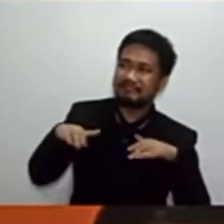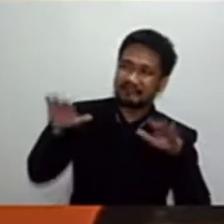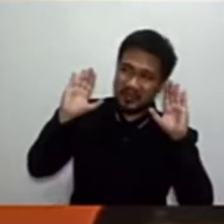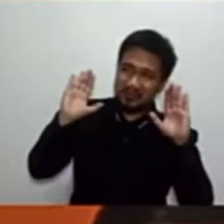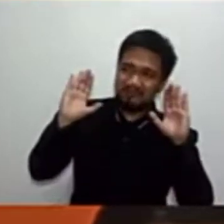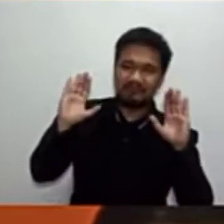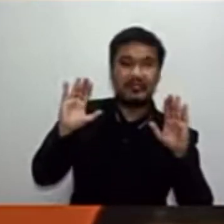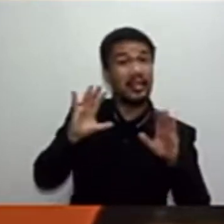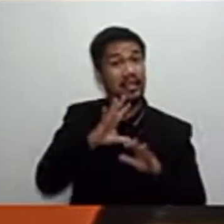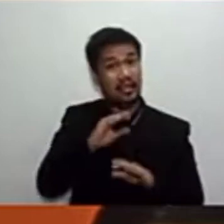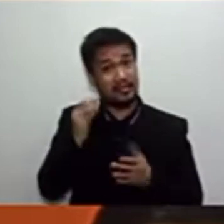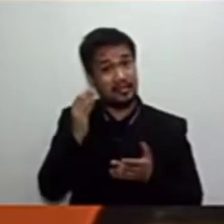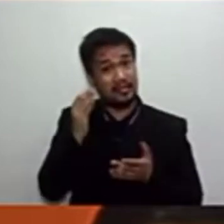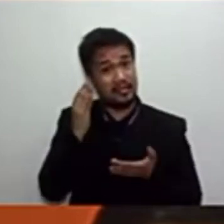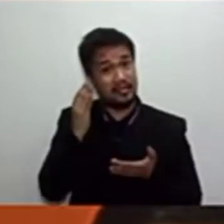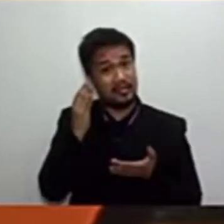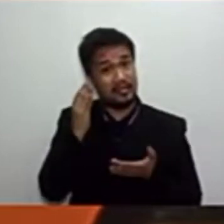misyon.